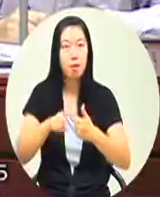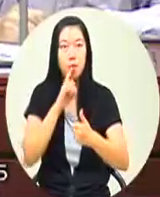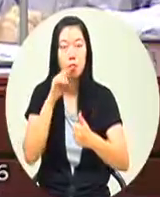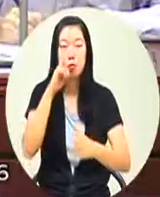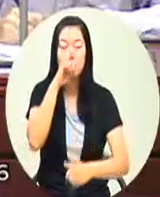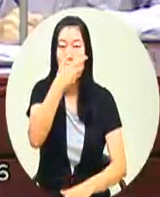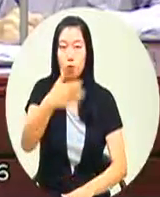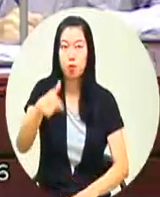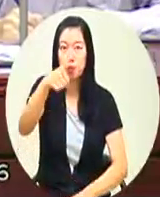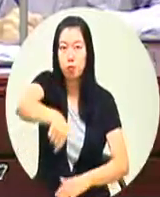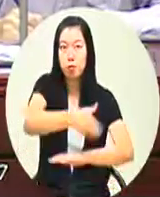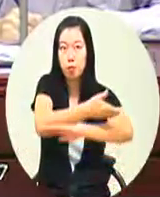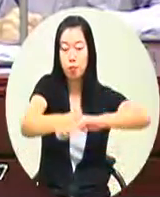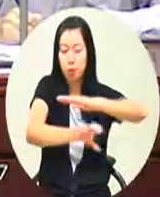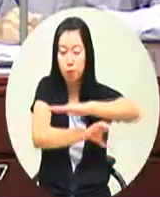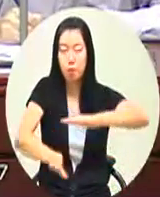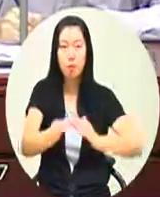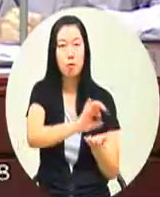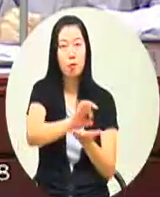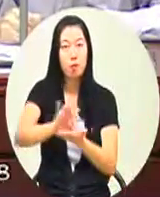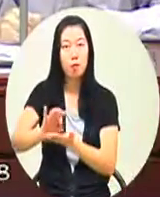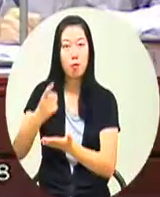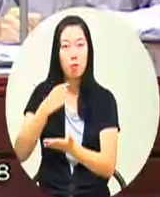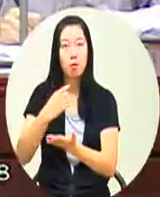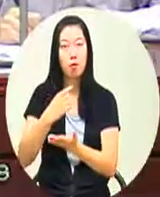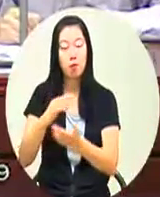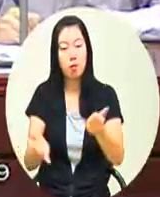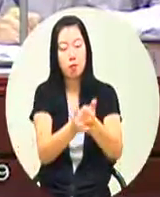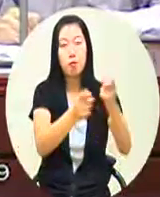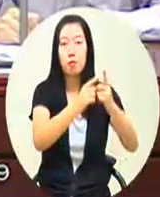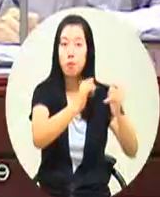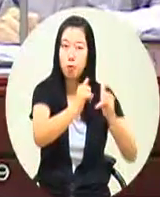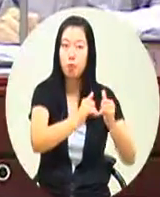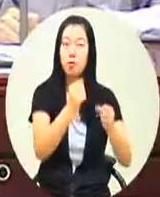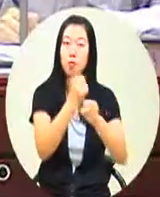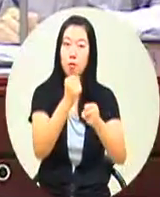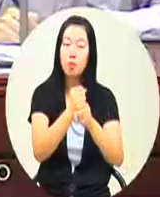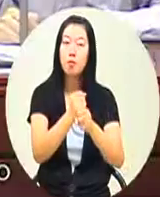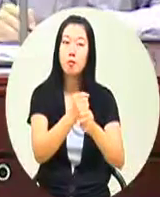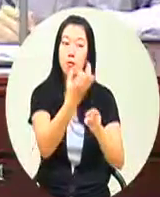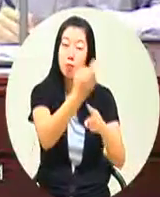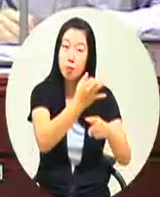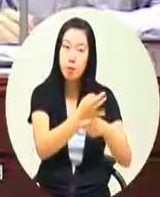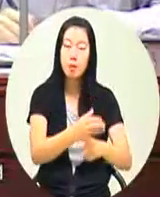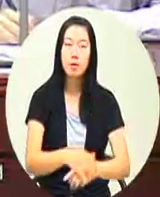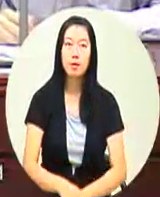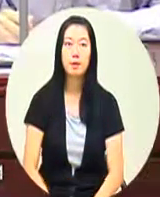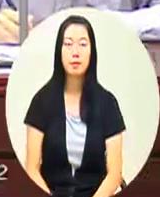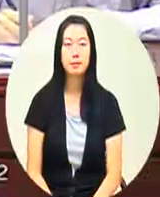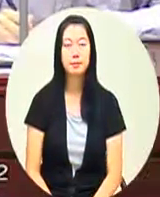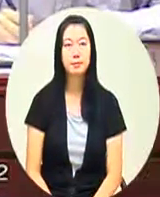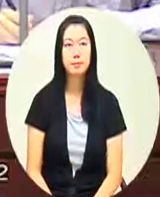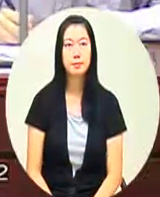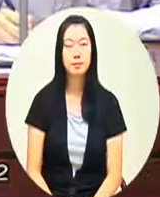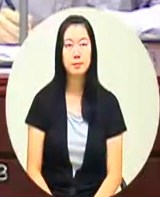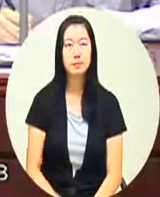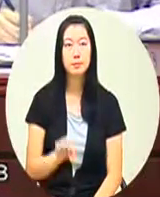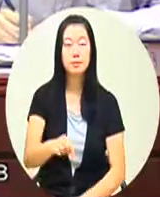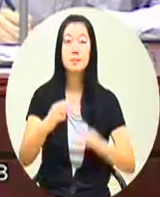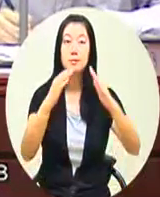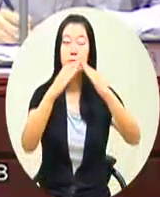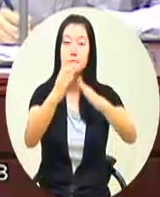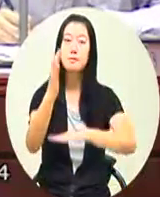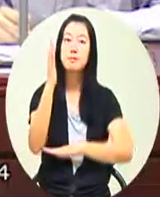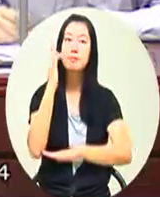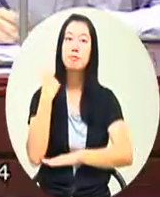的这一个像鼓励节水做一个奖励。那这个部分在市府里面我们也